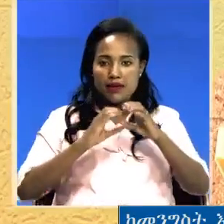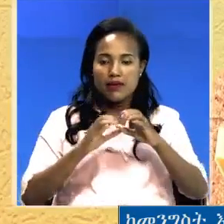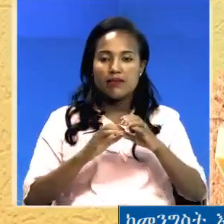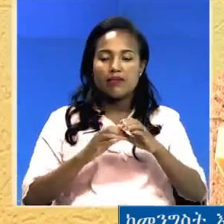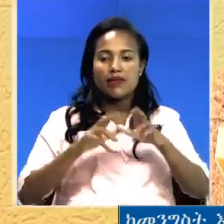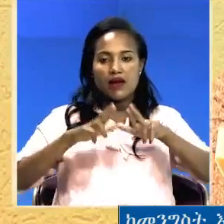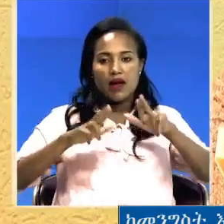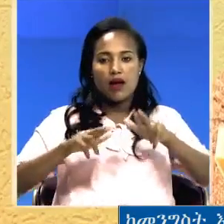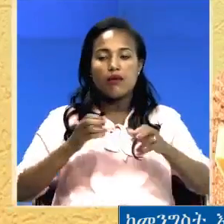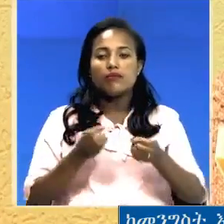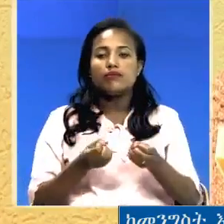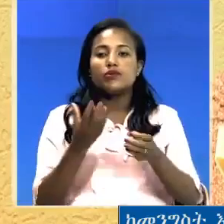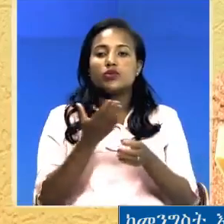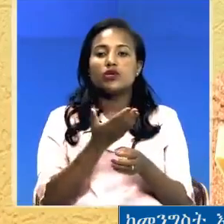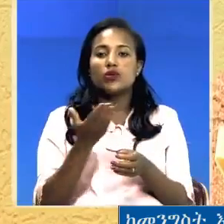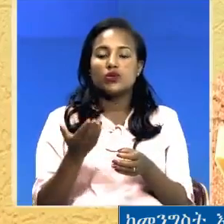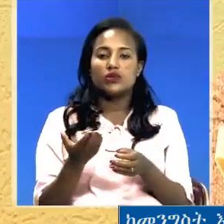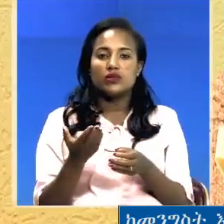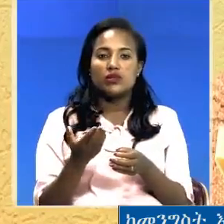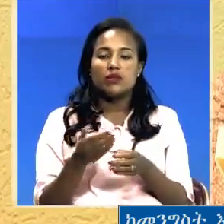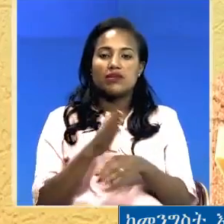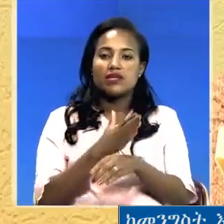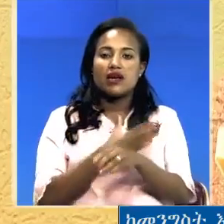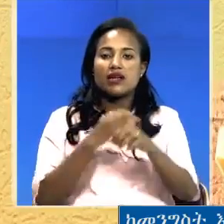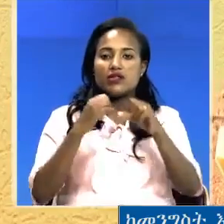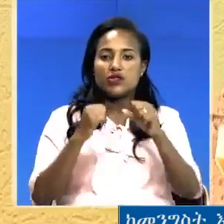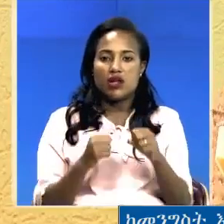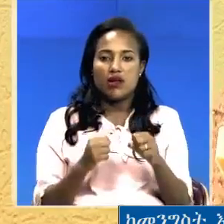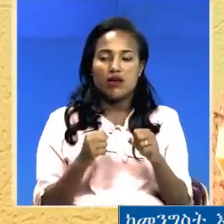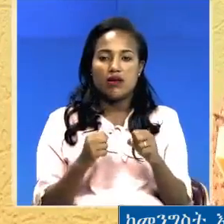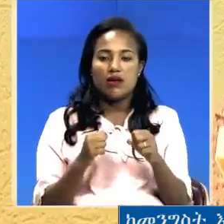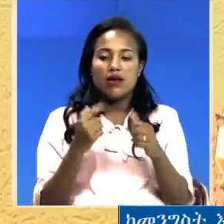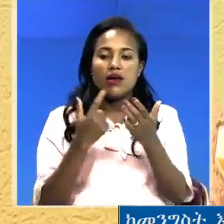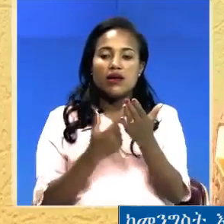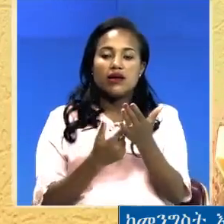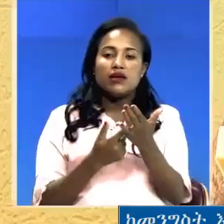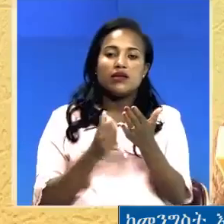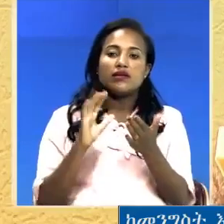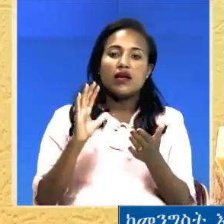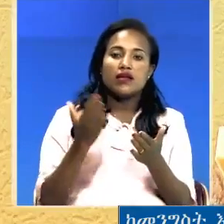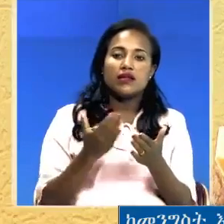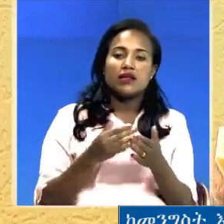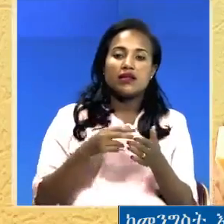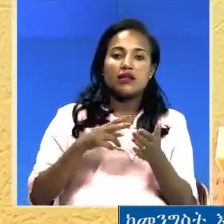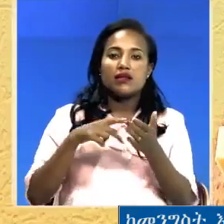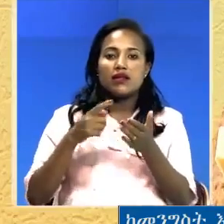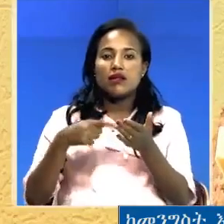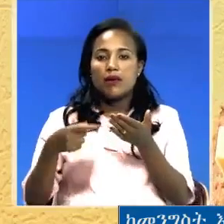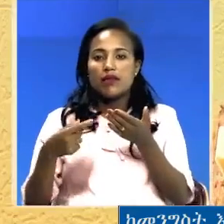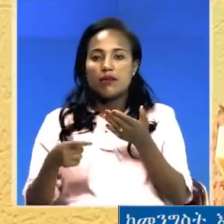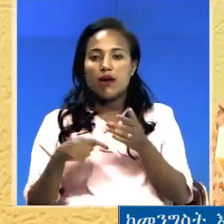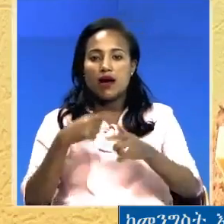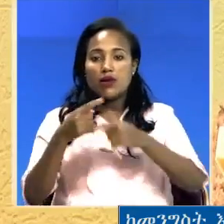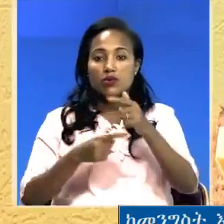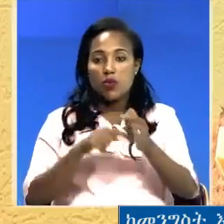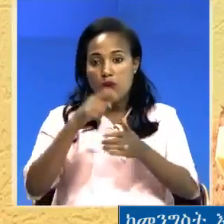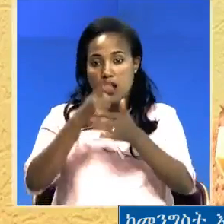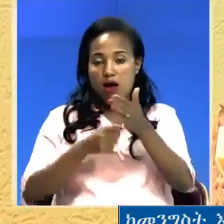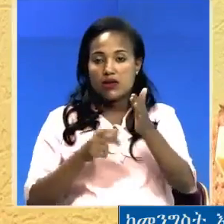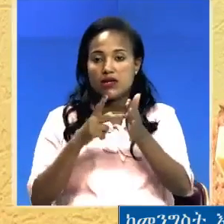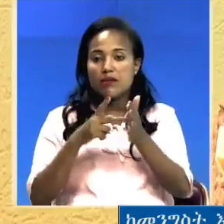ብዙ ነገሮችን ማረም ይቻላል። እንደዚህ አይነት የተንጠባጠቡ አካሄዶች ዋጋ ስለሚያስከፍሉ